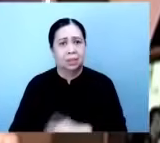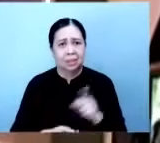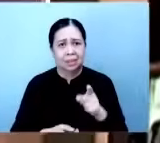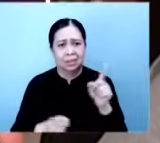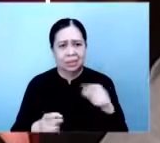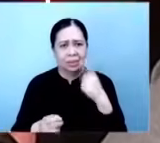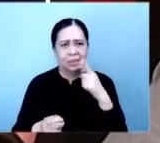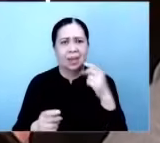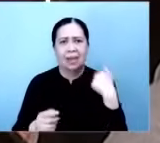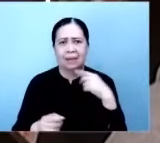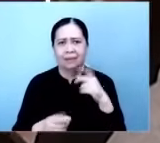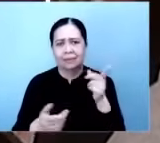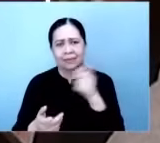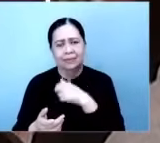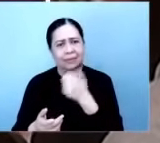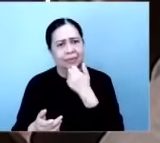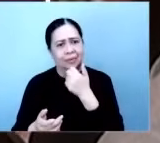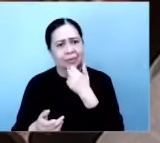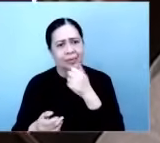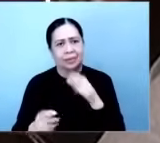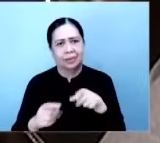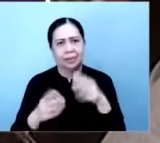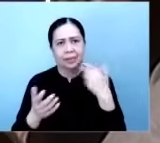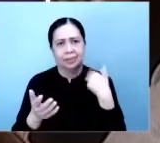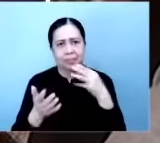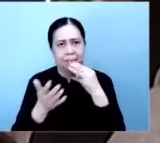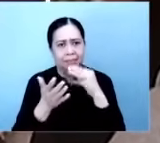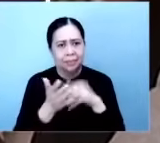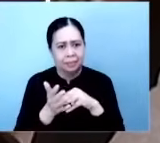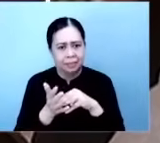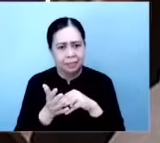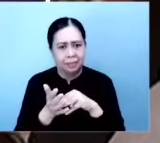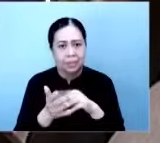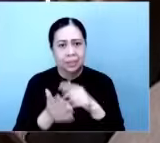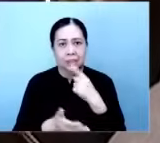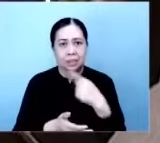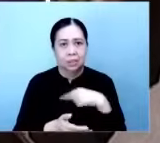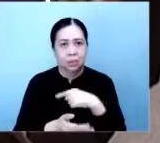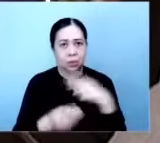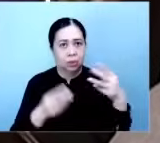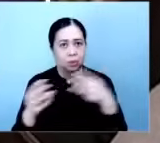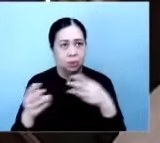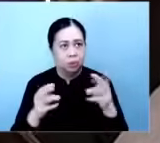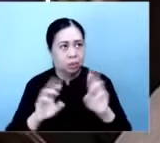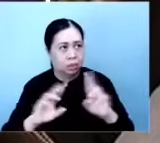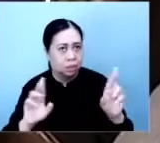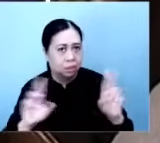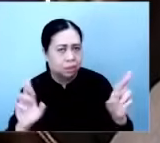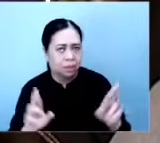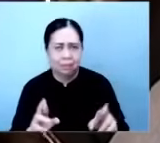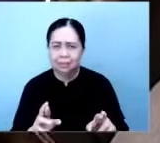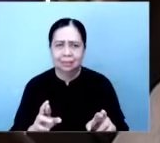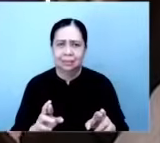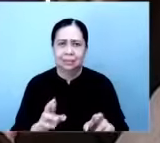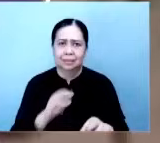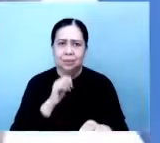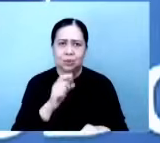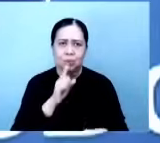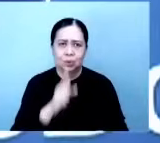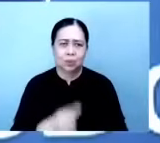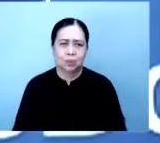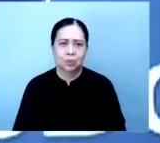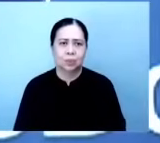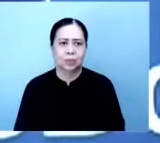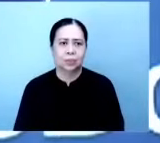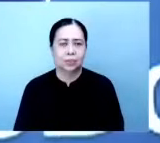deception na agad. But this one kasi has a message saying that we are on war footing, which we clearly would state we are not. Sa